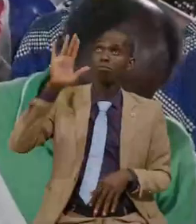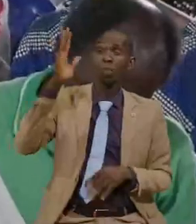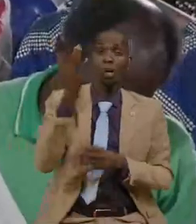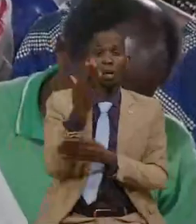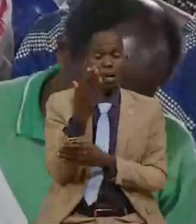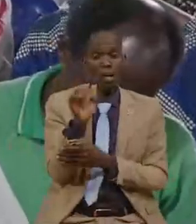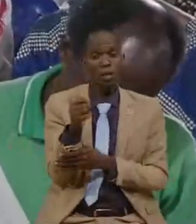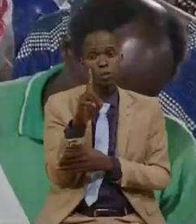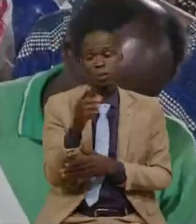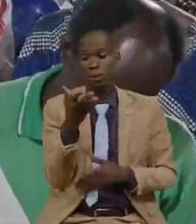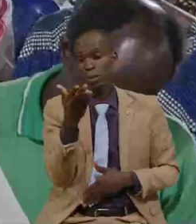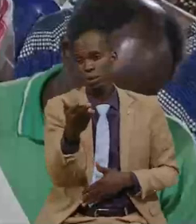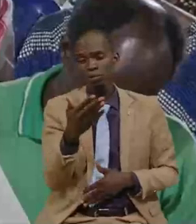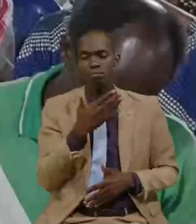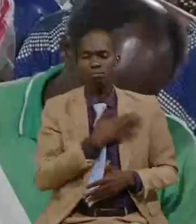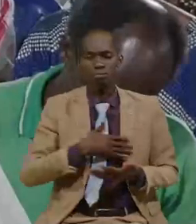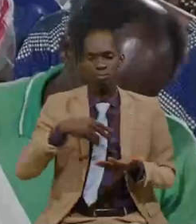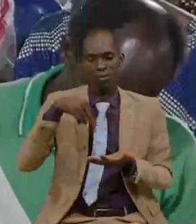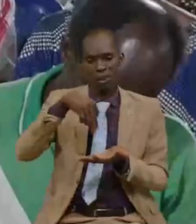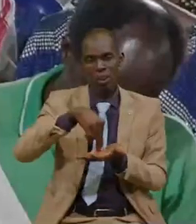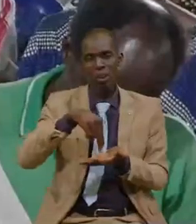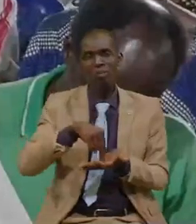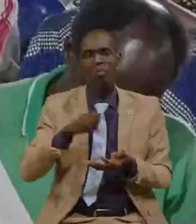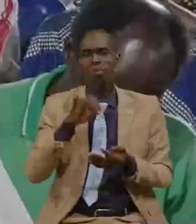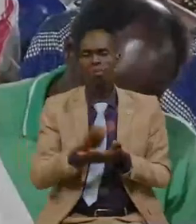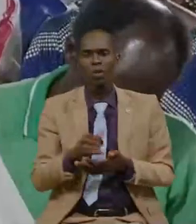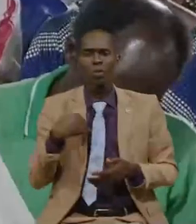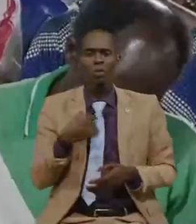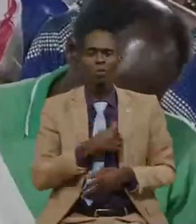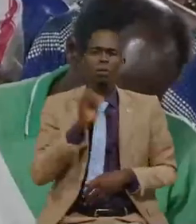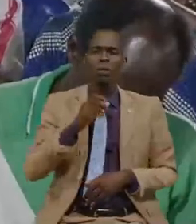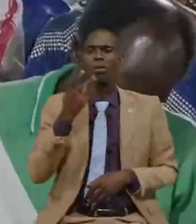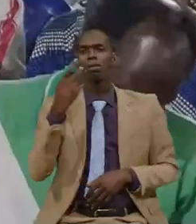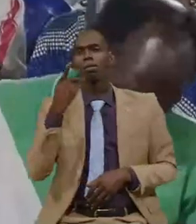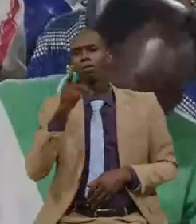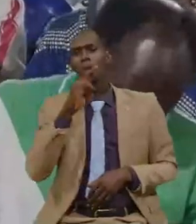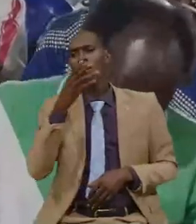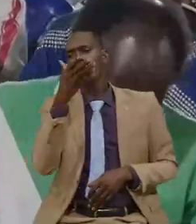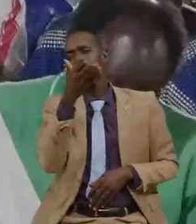que vous soyez, priez vous tenir debout afin